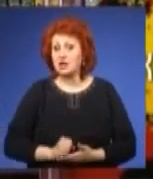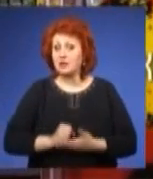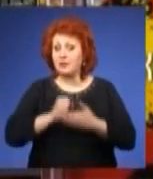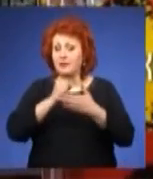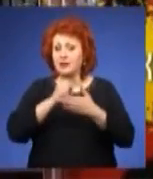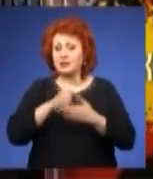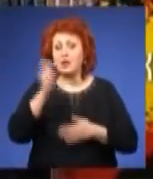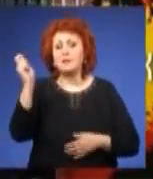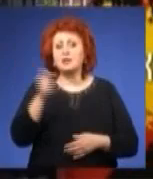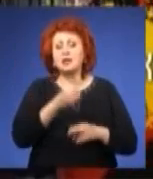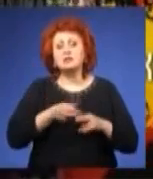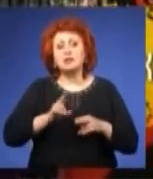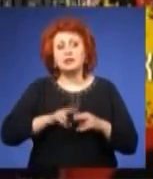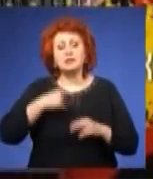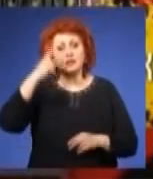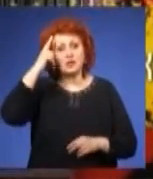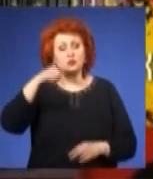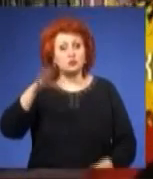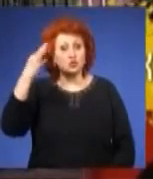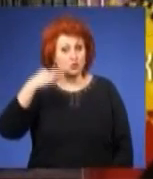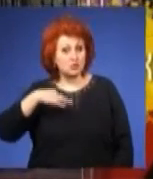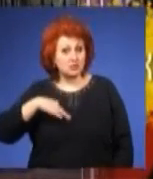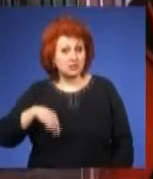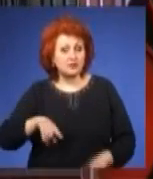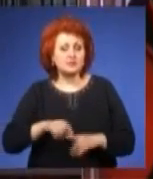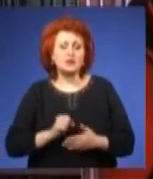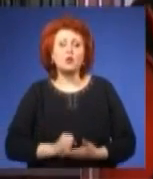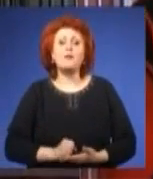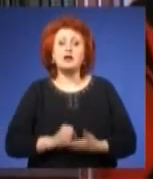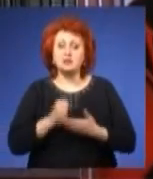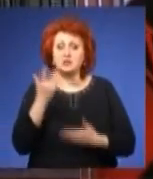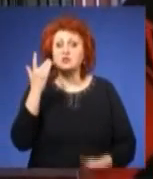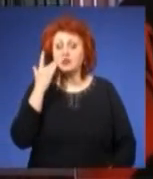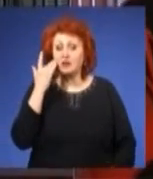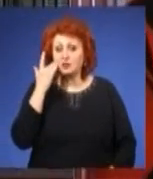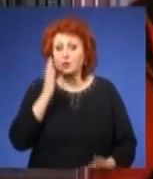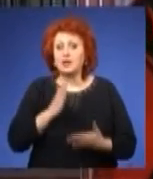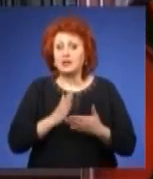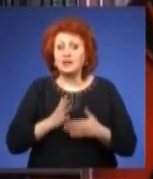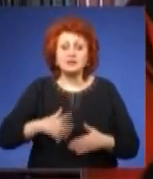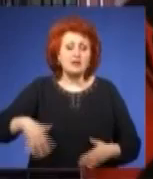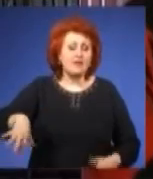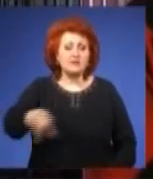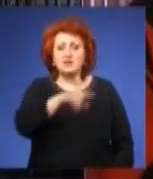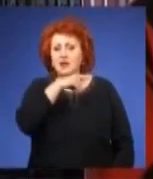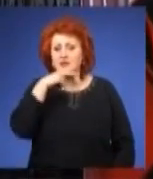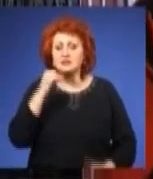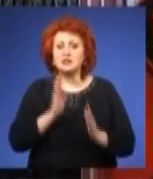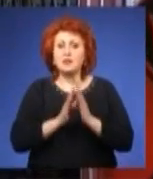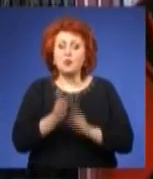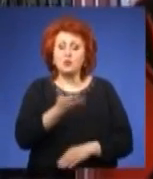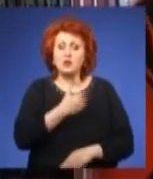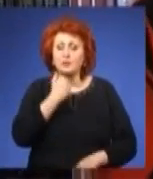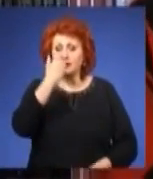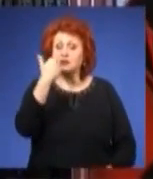все благословили этот марафон. Я думаю, что с Димочкой, с такой поддержкой, которая вот... Вся Россия молится за нас,